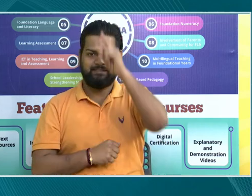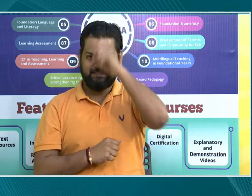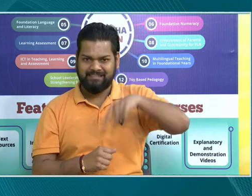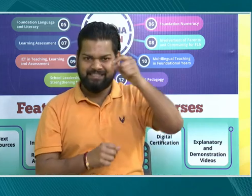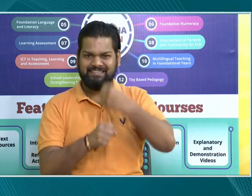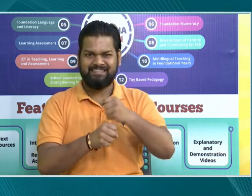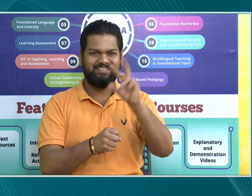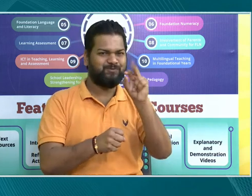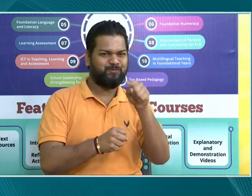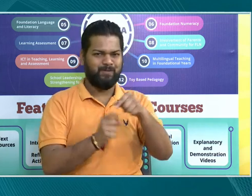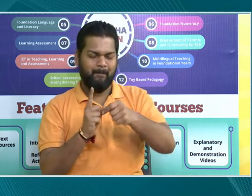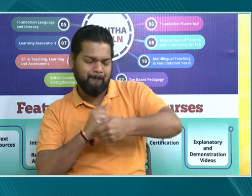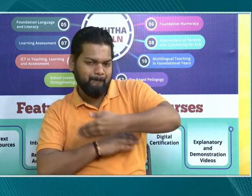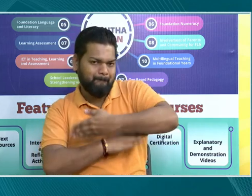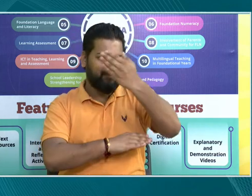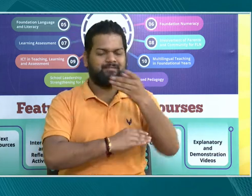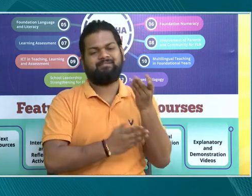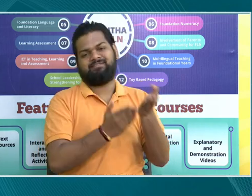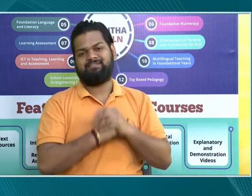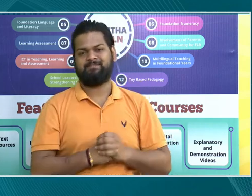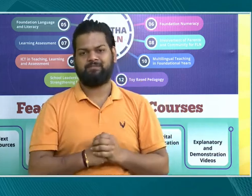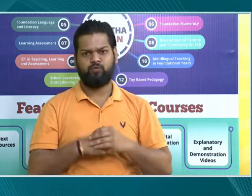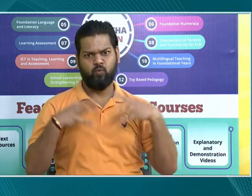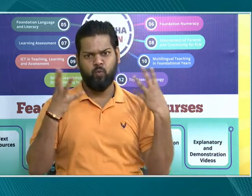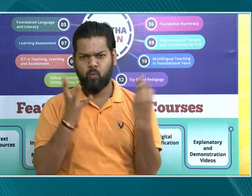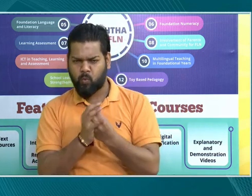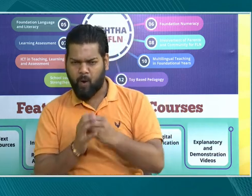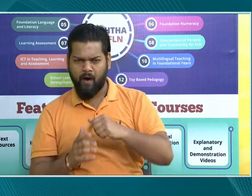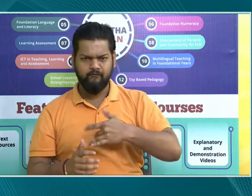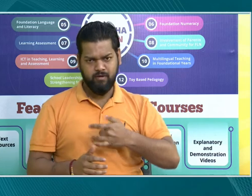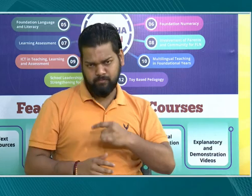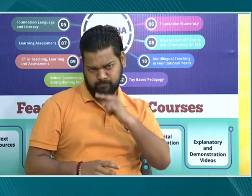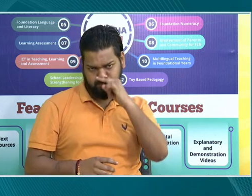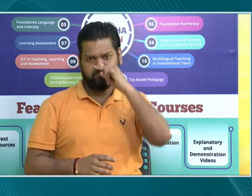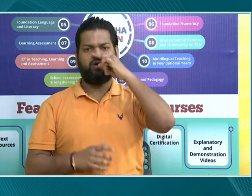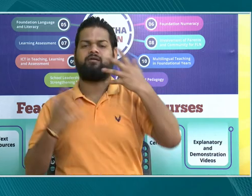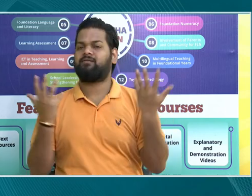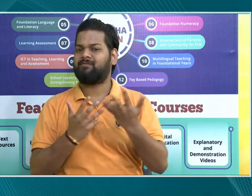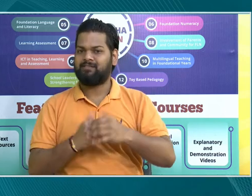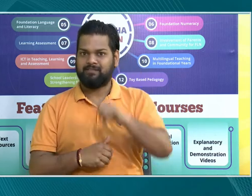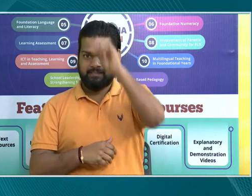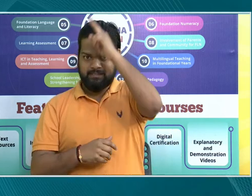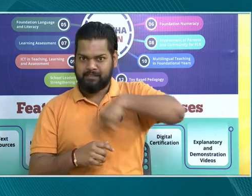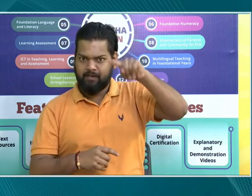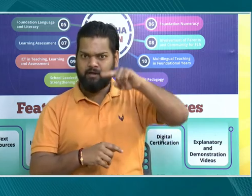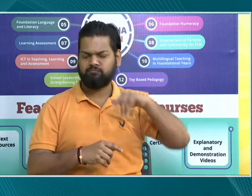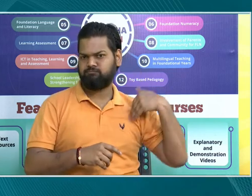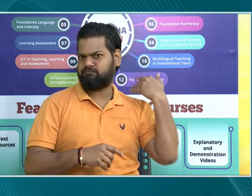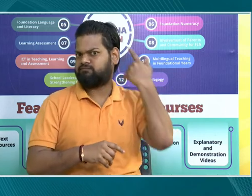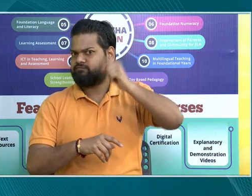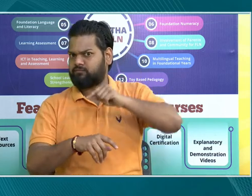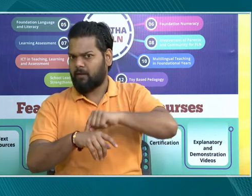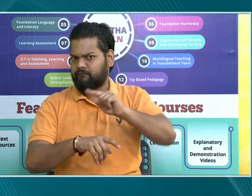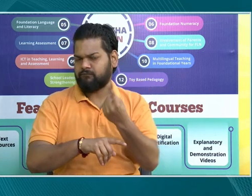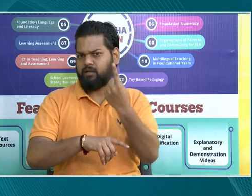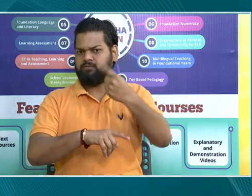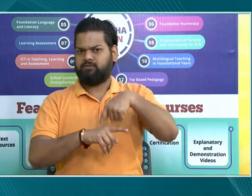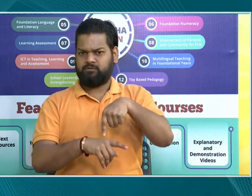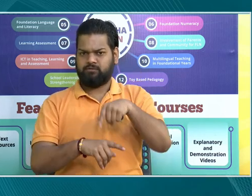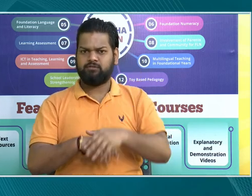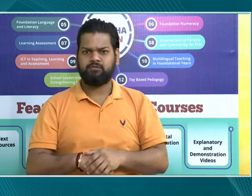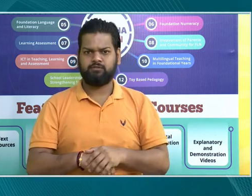की G20 प्रेजिडेंसी से जुड़ी हुई वेल वी आर एक्सट्रीमली प्राउड दैट इंडिया अज्यूम्ड G20 प्रेजिडेंसी एंड वुड कन्वीन द G20